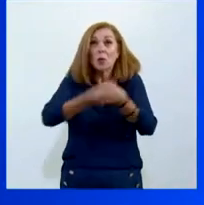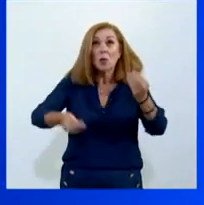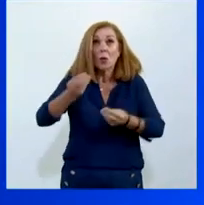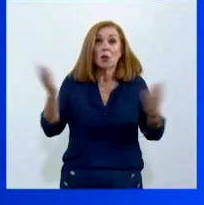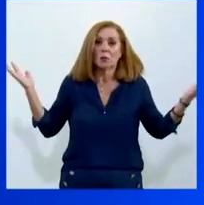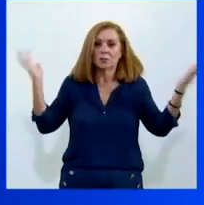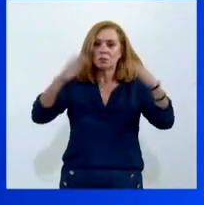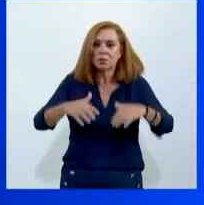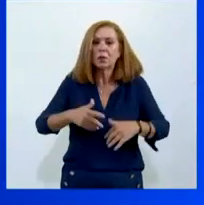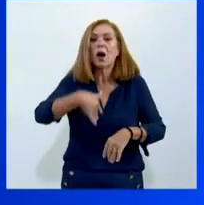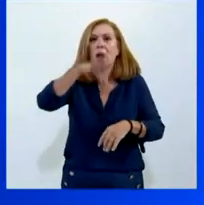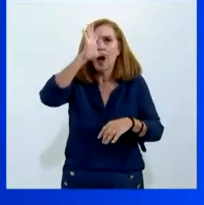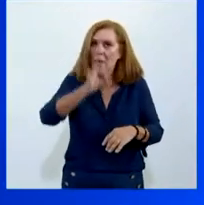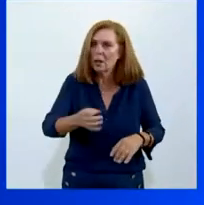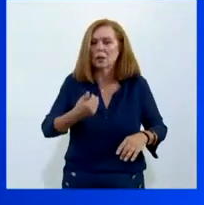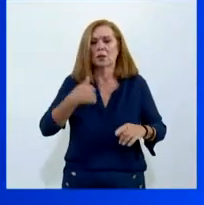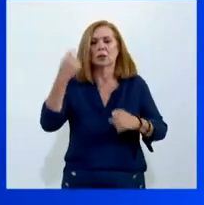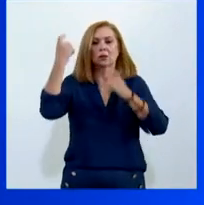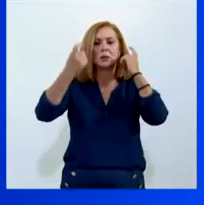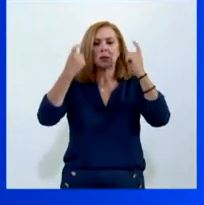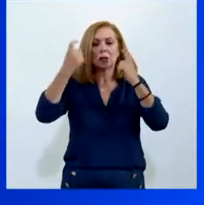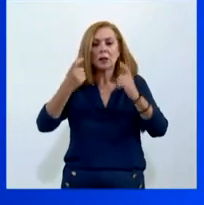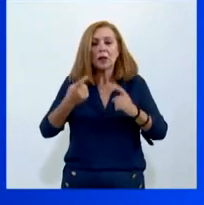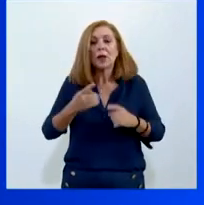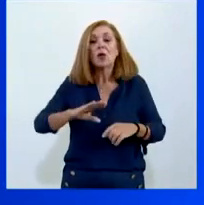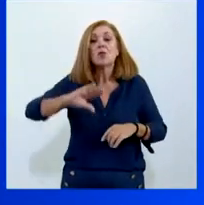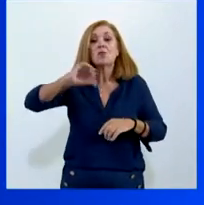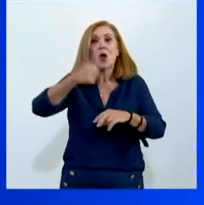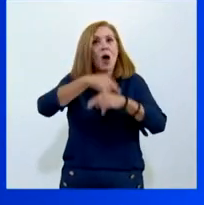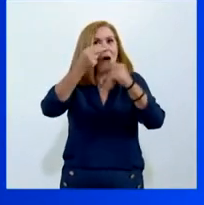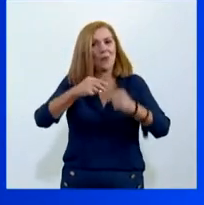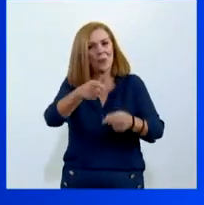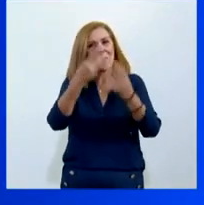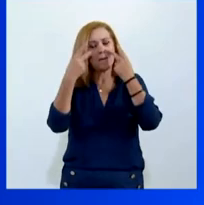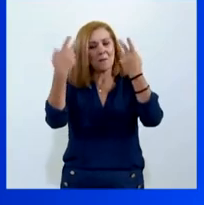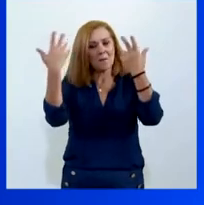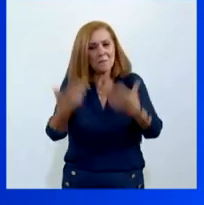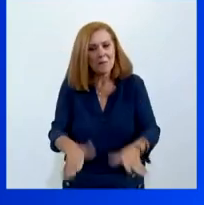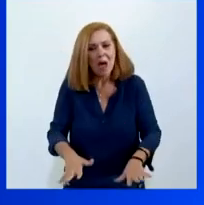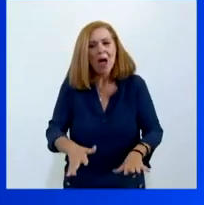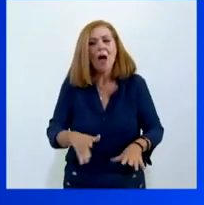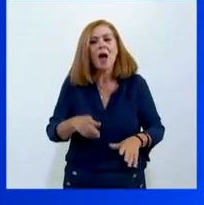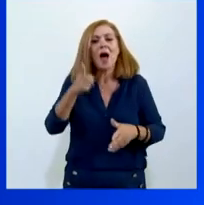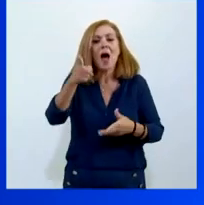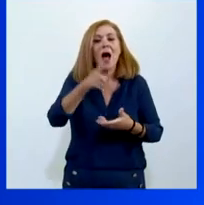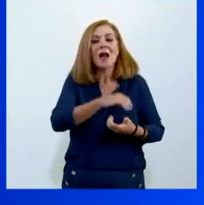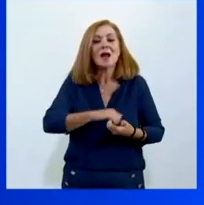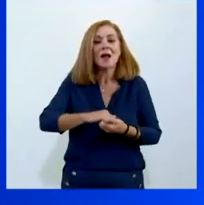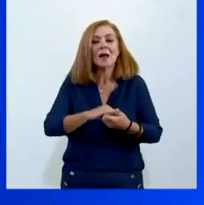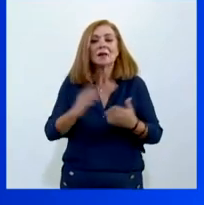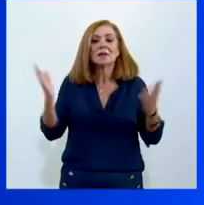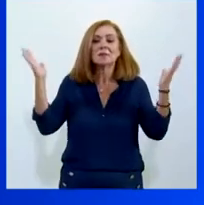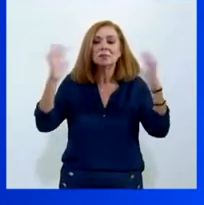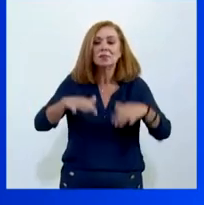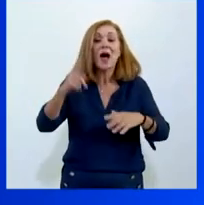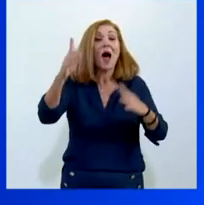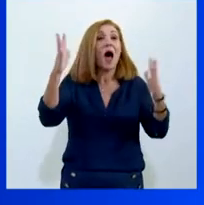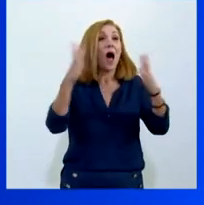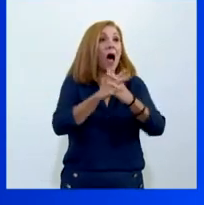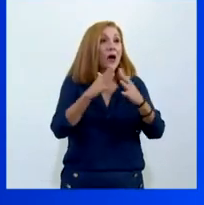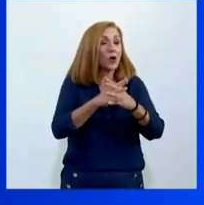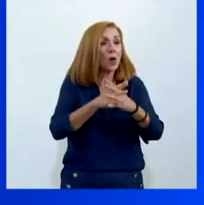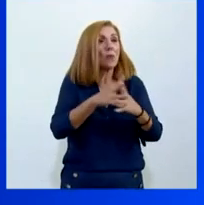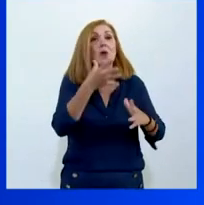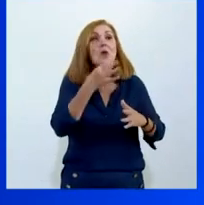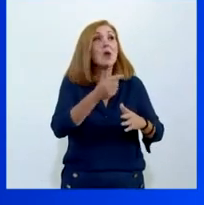πράγματι μας απασχολεί. Το πρώτο δείγμα το είδατε ήδη. Ένας οργανωμένος τρόπος προσέλευσης στην Ακρόπολη και για την